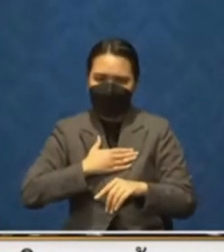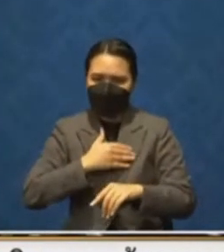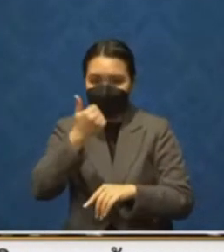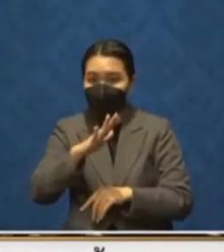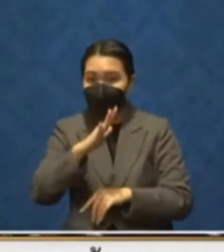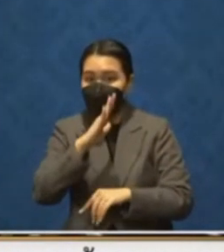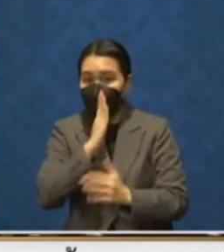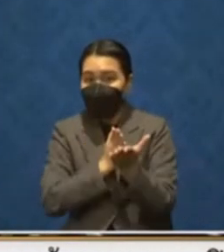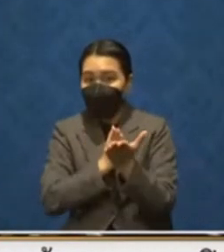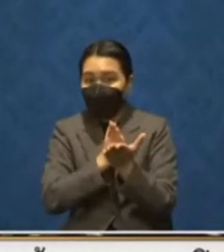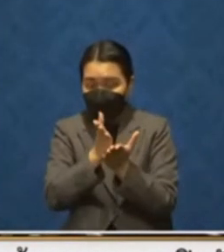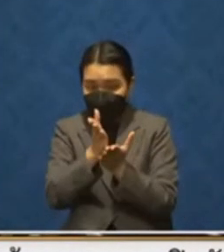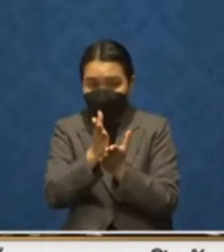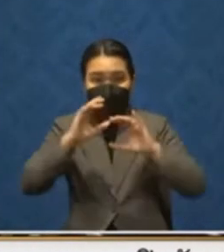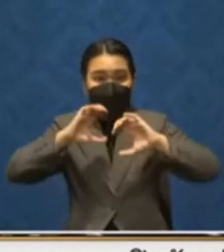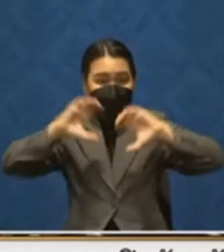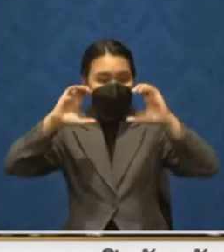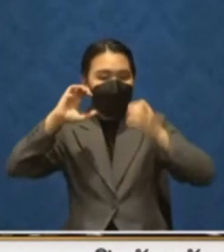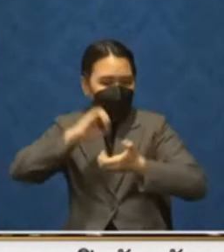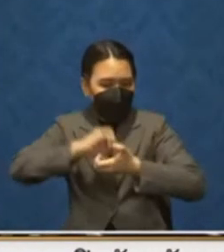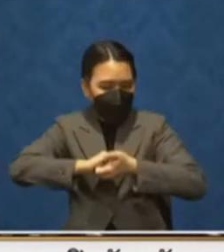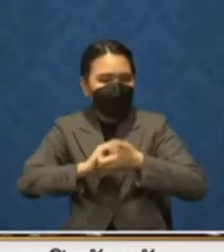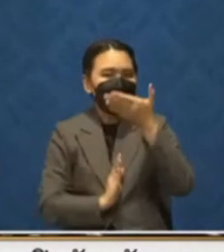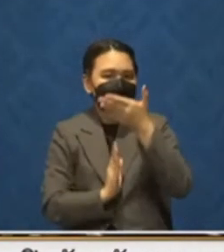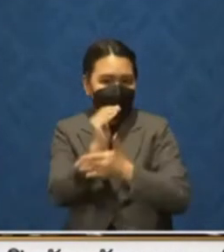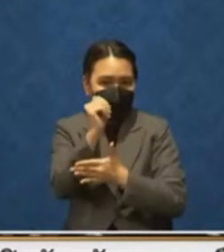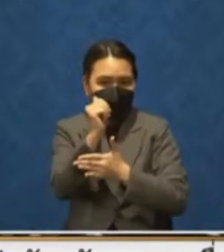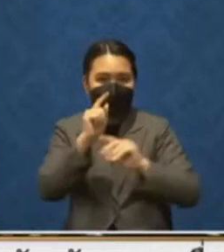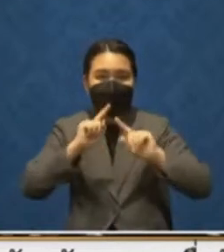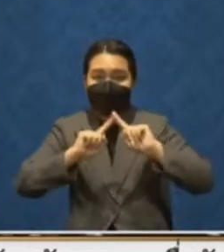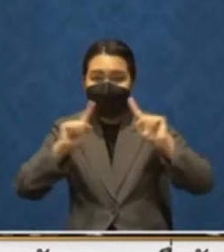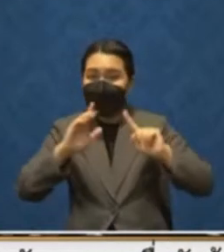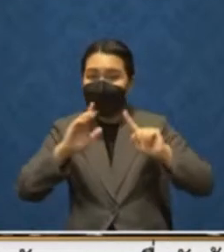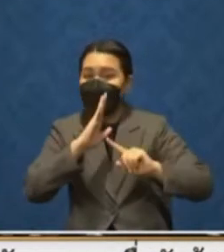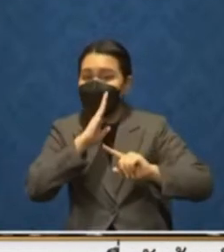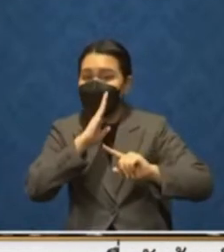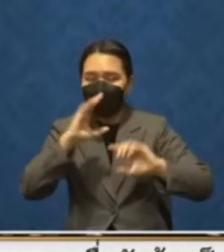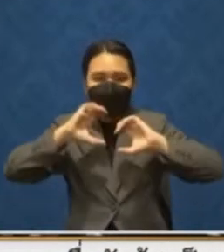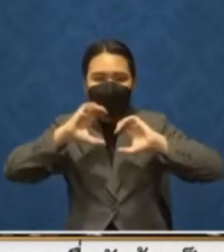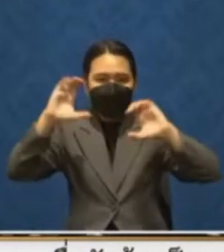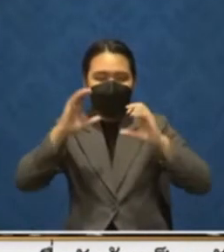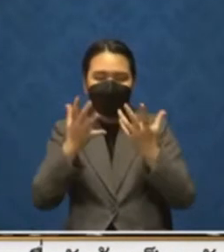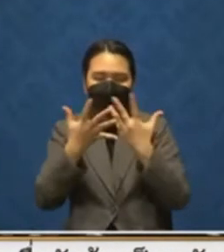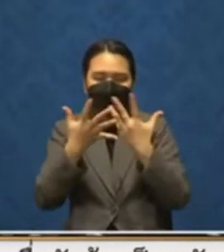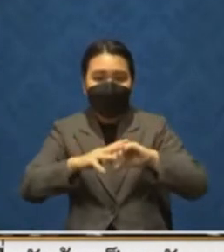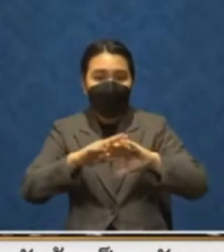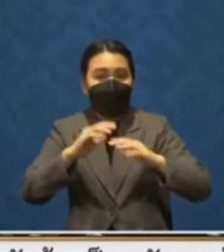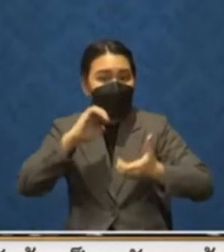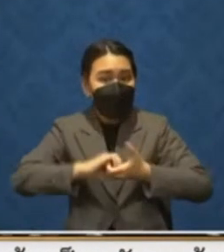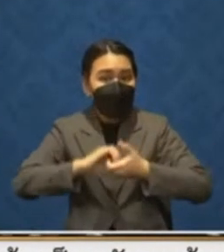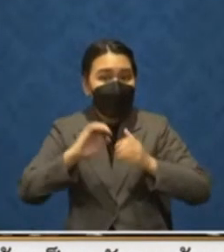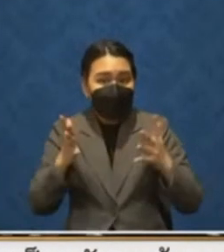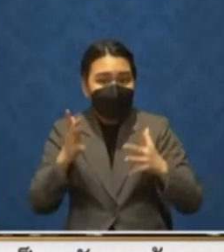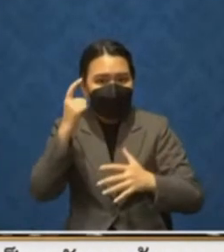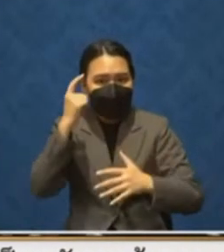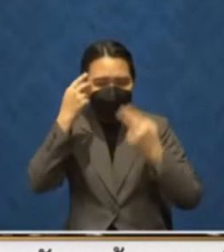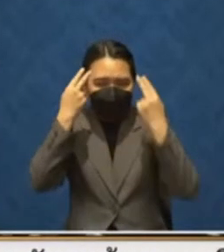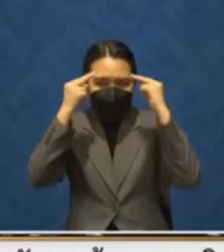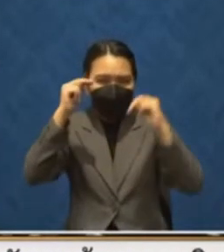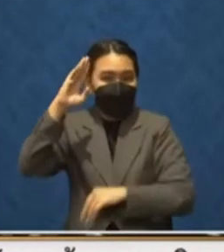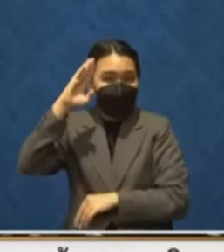ก็สำเร็จนะครับถ้าไม่ร่วมมืออาการเพื่อ byครั้งนี้คุณจะยุคเกิดจากผ่านพ้นไปได้เหมือนที่